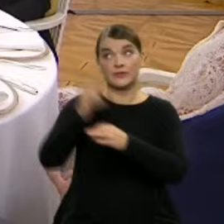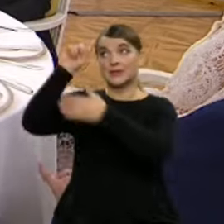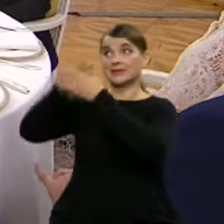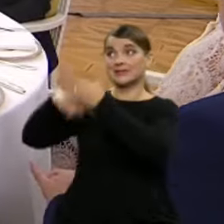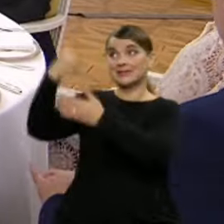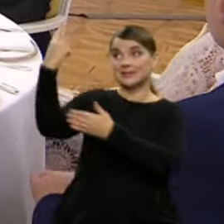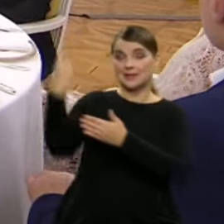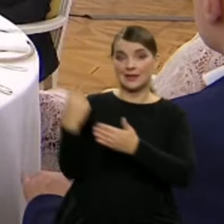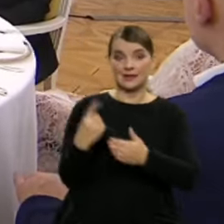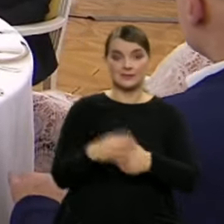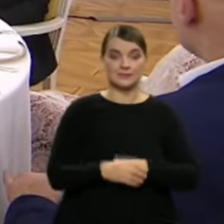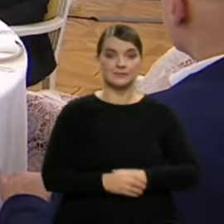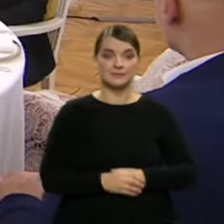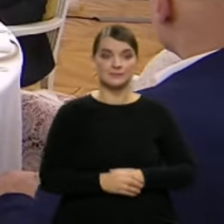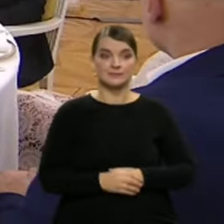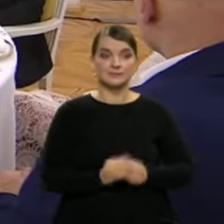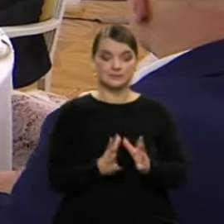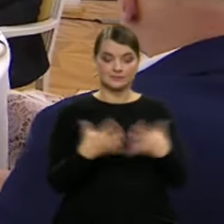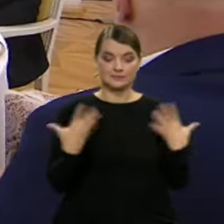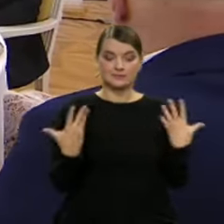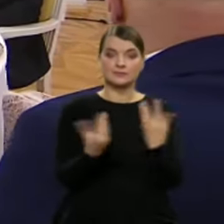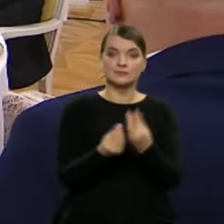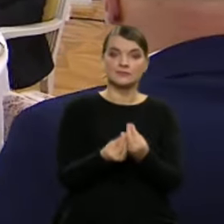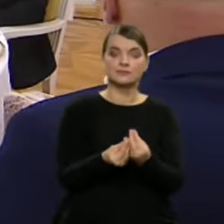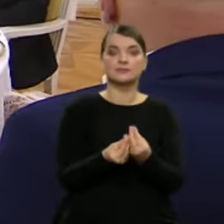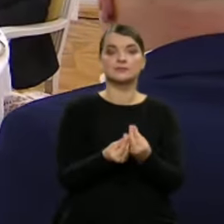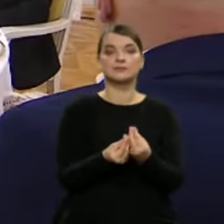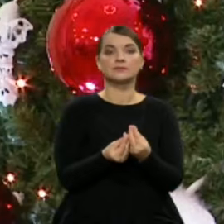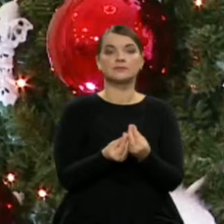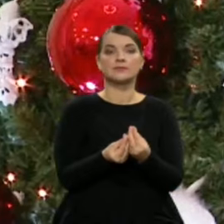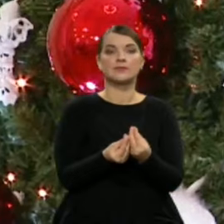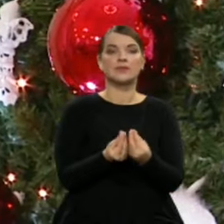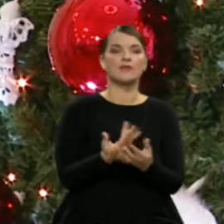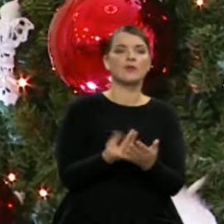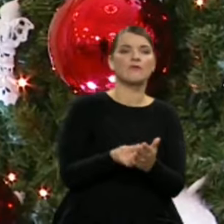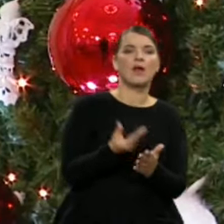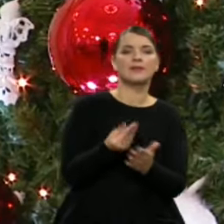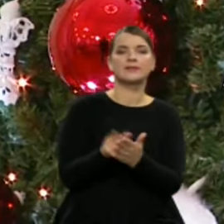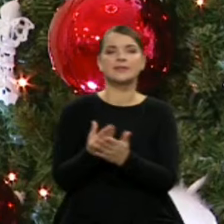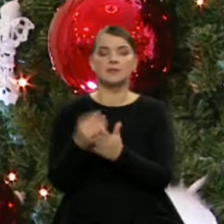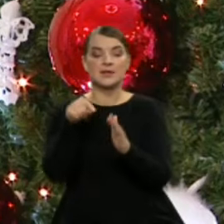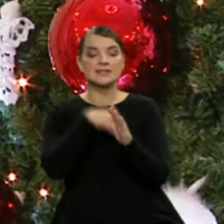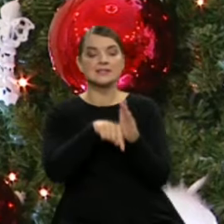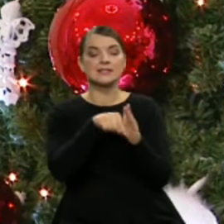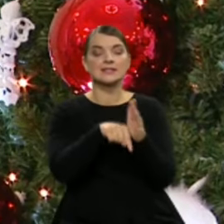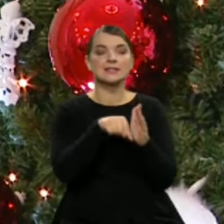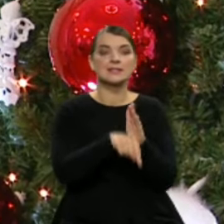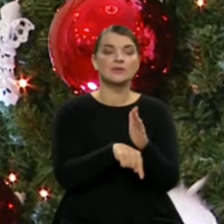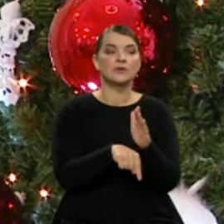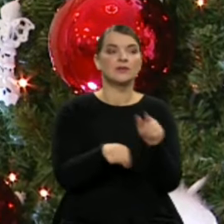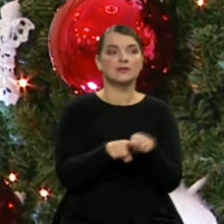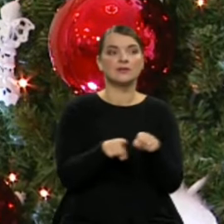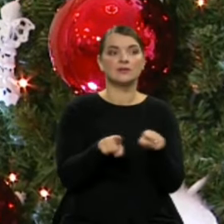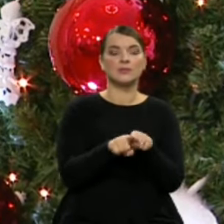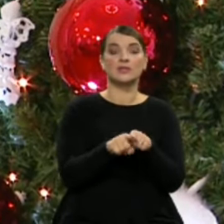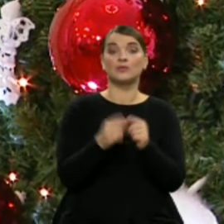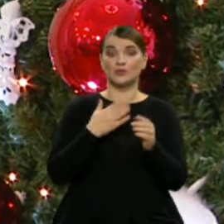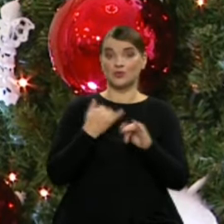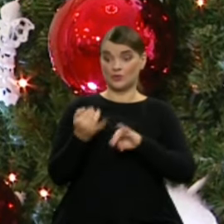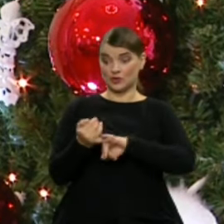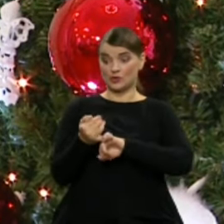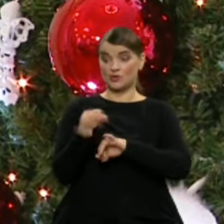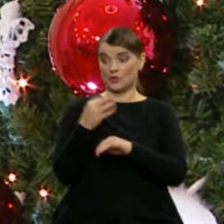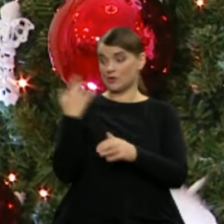Dievu. Šeima ir vertybės šeimoje, kaip liūdė ir moko nesena mūsų tautos